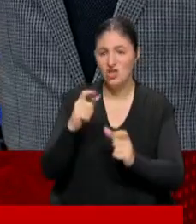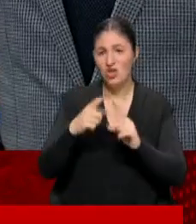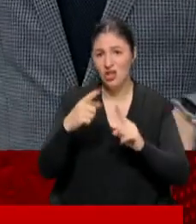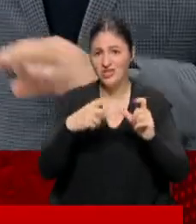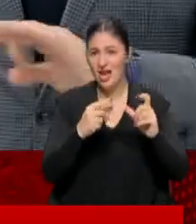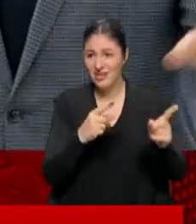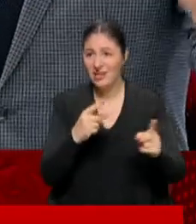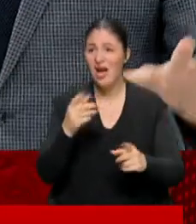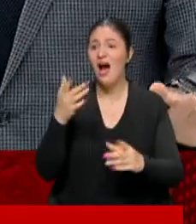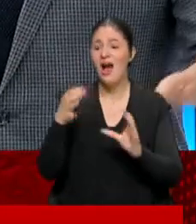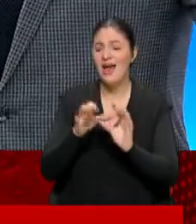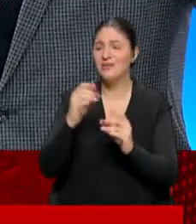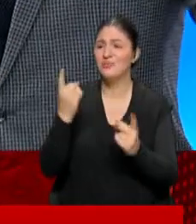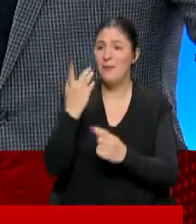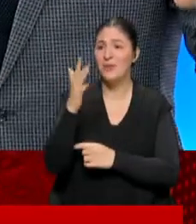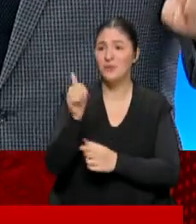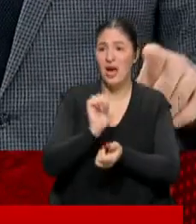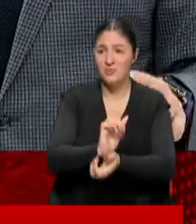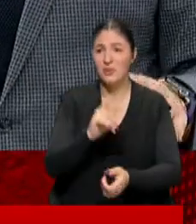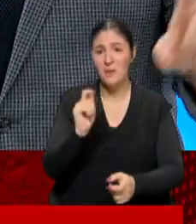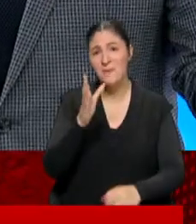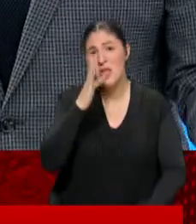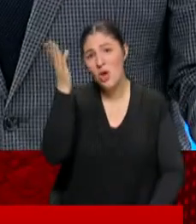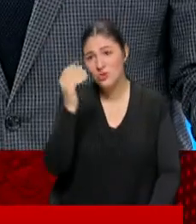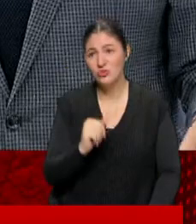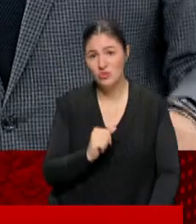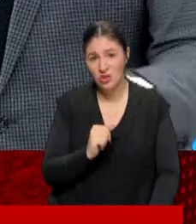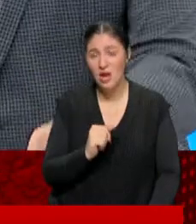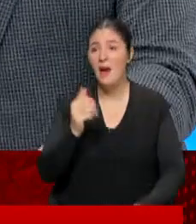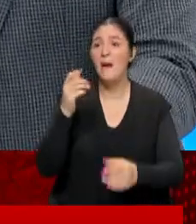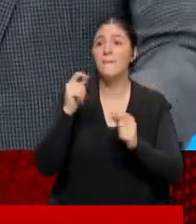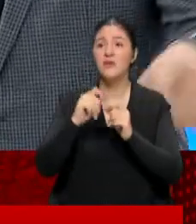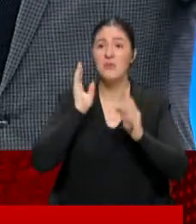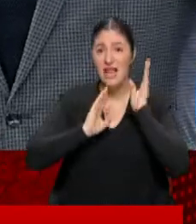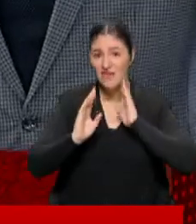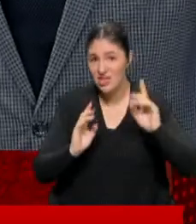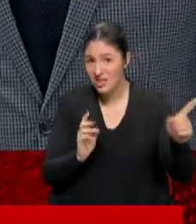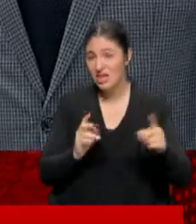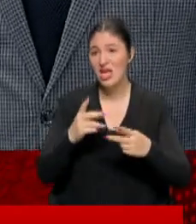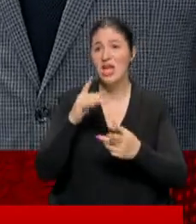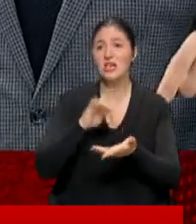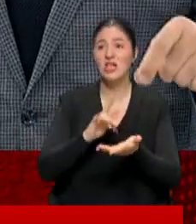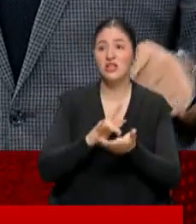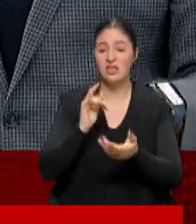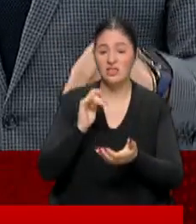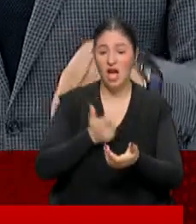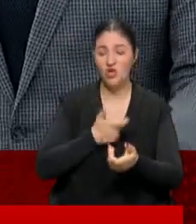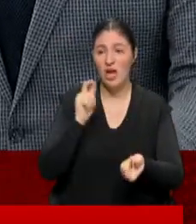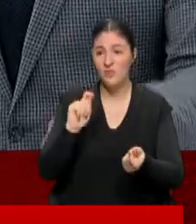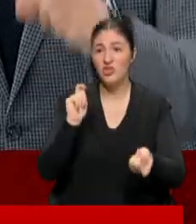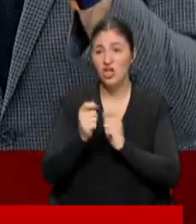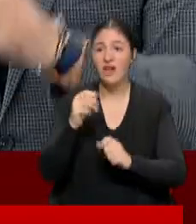ardanı Alakasız bir şeyden 5 gün cezaevinde tutmayı bileceksin Barış pehlivanı infaz yasasında yaptığın